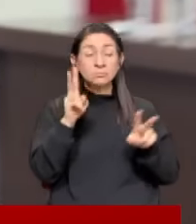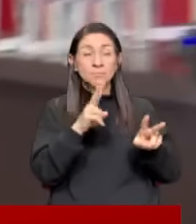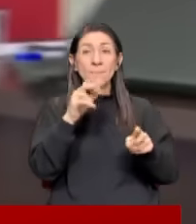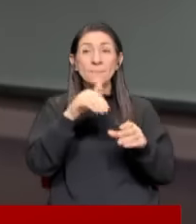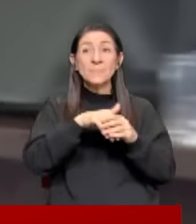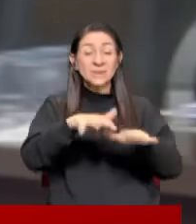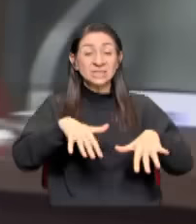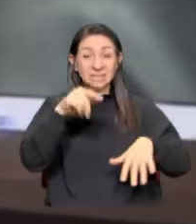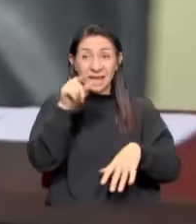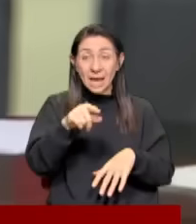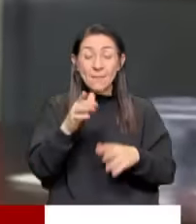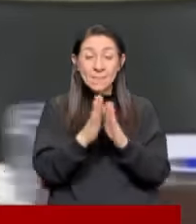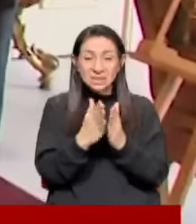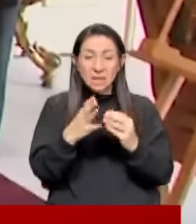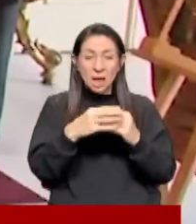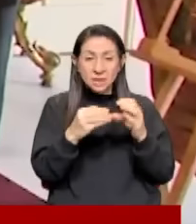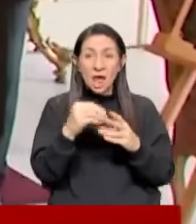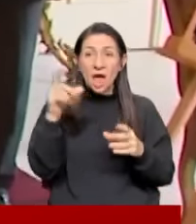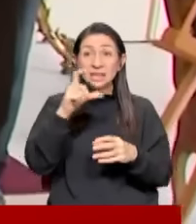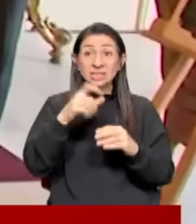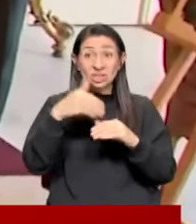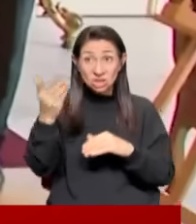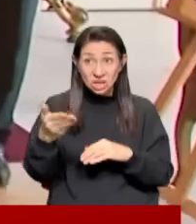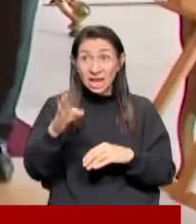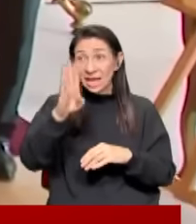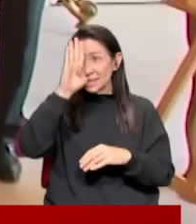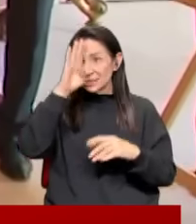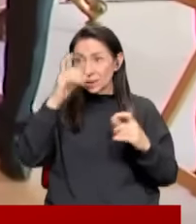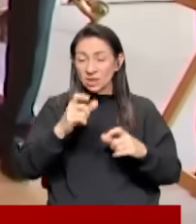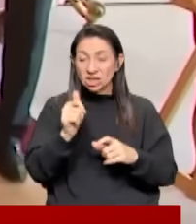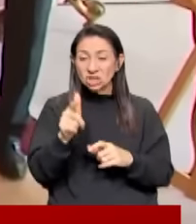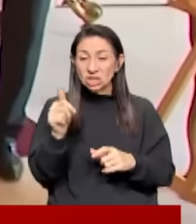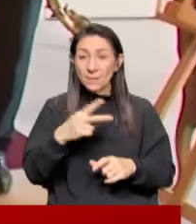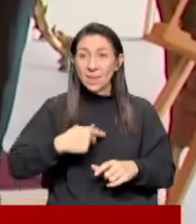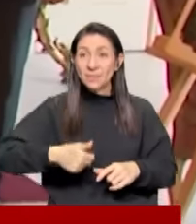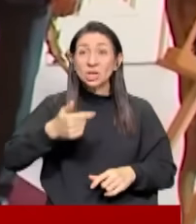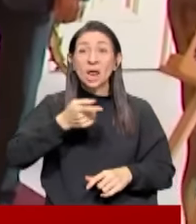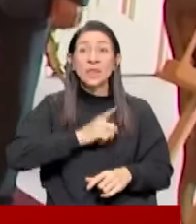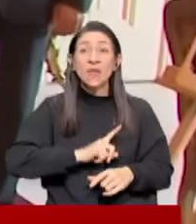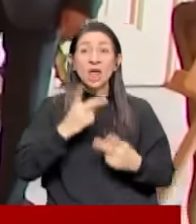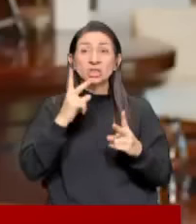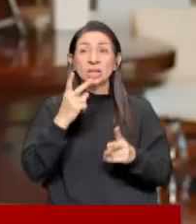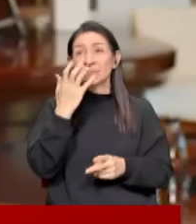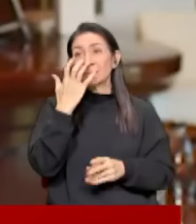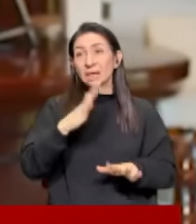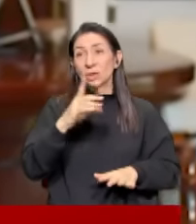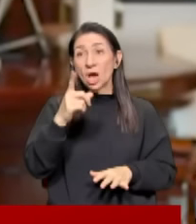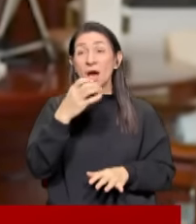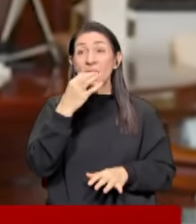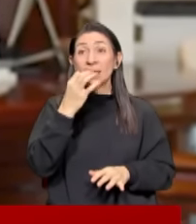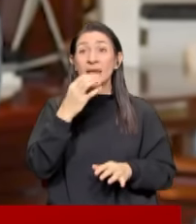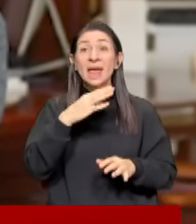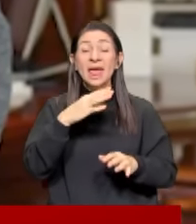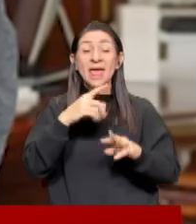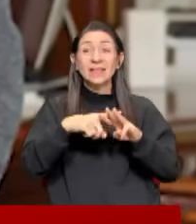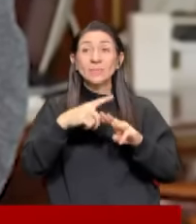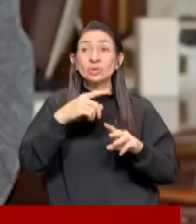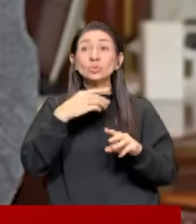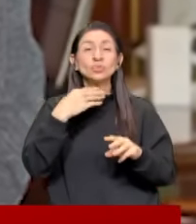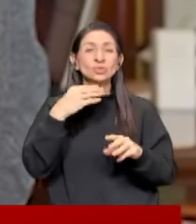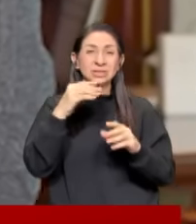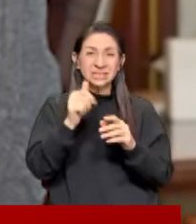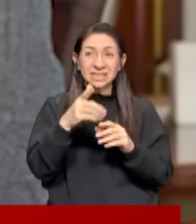parti meclisinde. Mersin, Adana, Aydın dışında İstanbul'un ilçe belediye başkan adaylarının da açıklanması bekleniyor. Ankara'nın Etimeskut ilçesi için